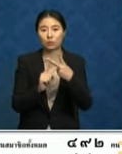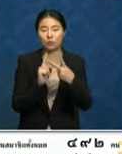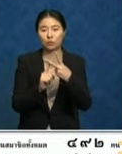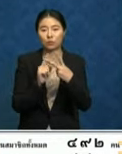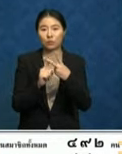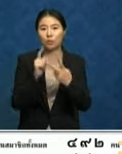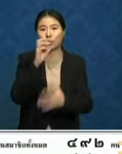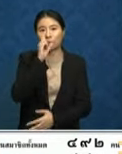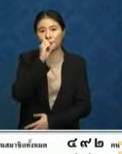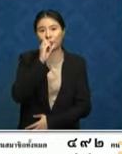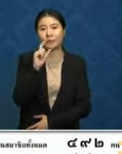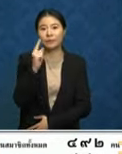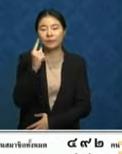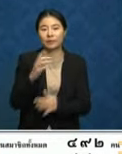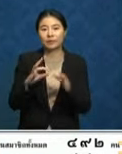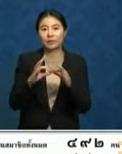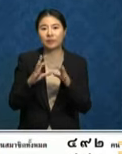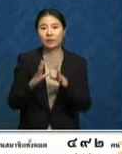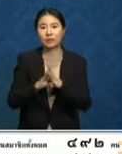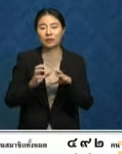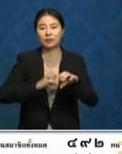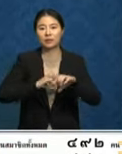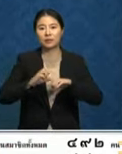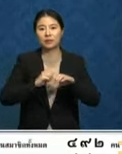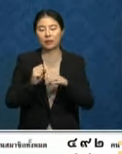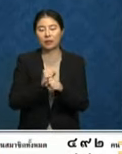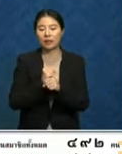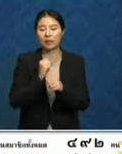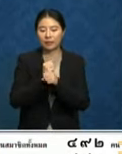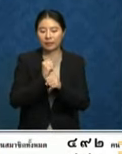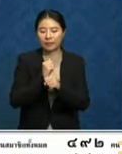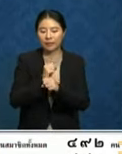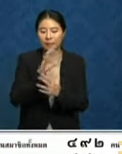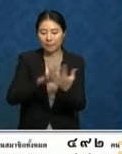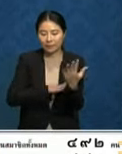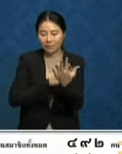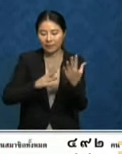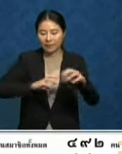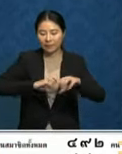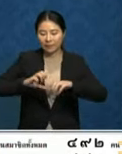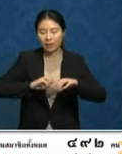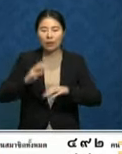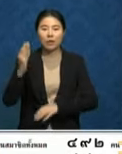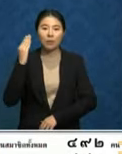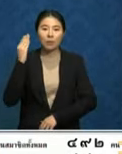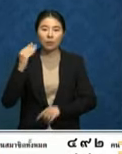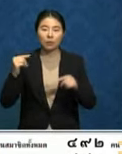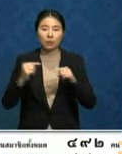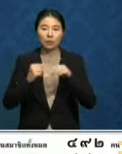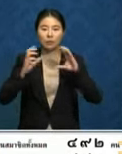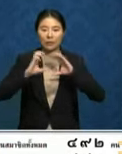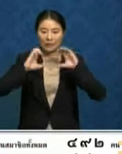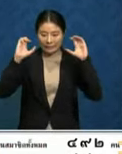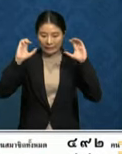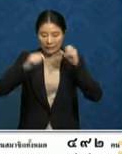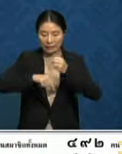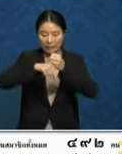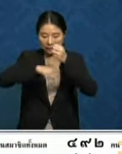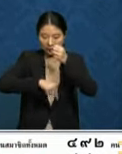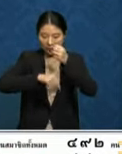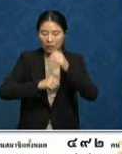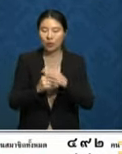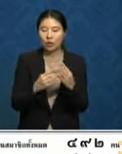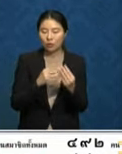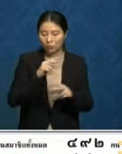ความโปร่งใสในการบริหารเดิมมหาวิทยาลัยอยู่ในการดูแลเป็นส่วนราชการของรัฐการตรวจสอบเข้ม